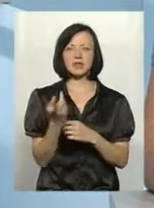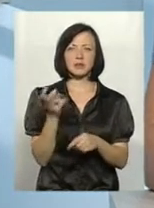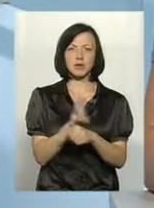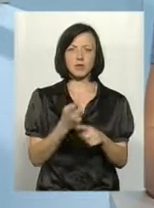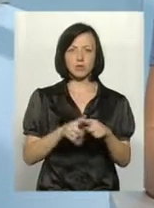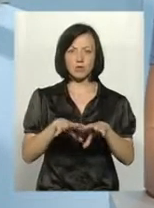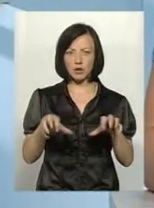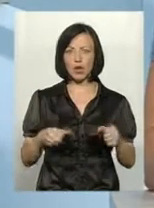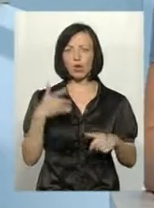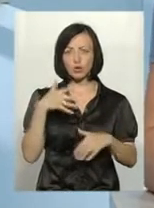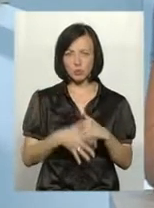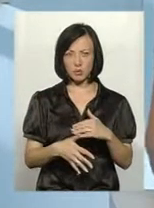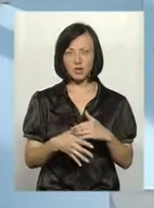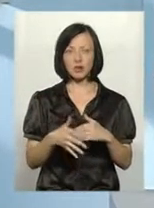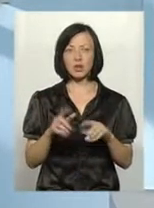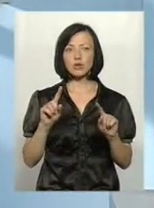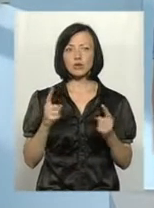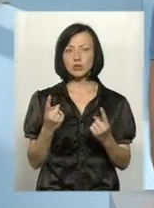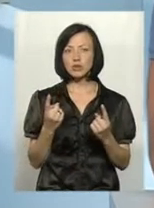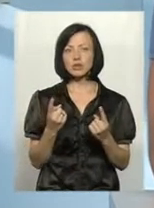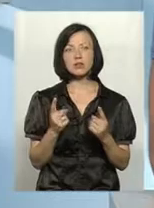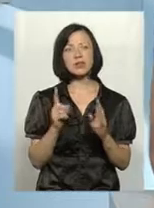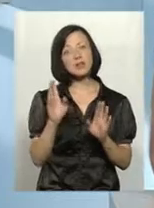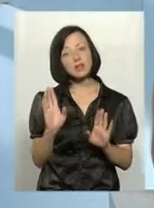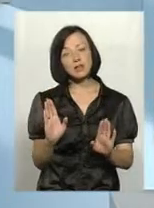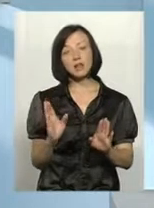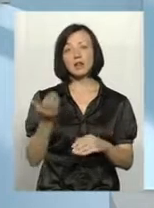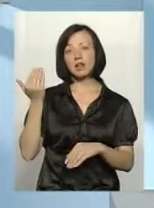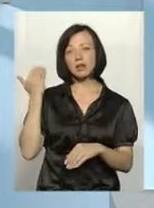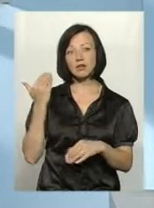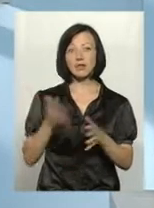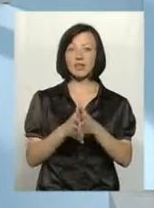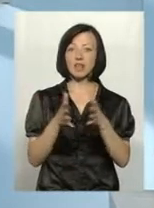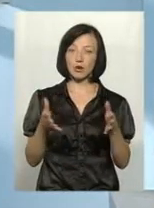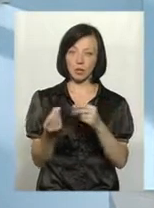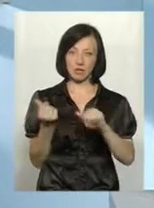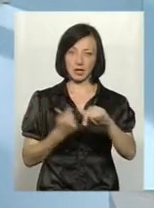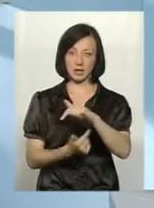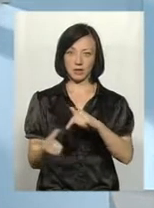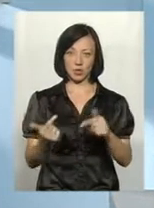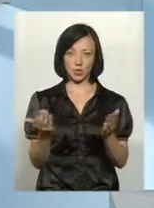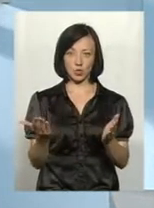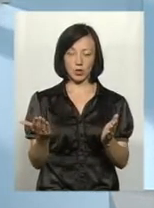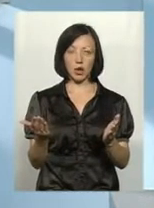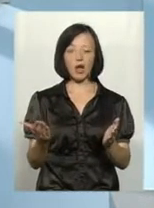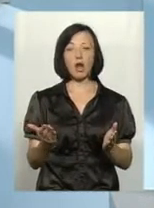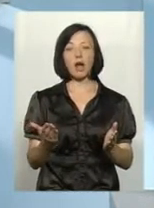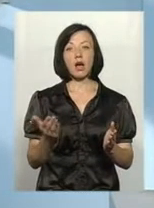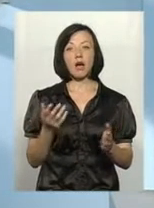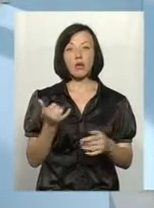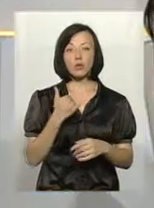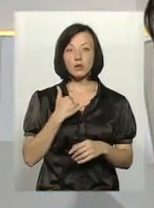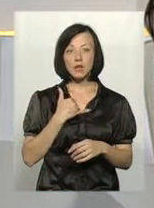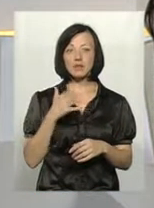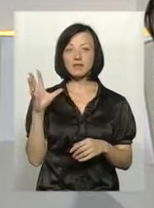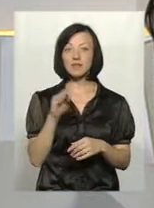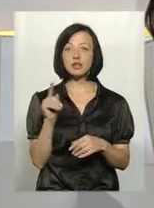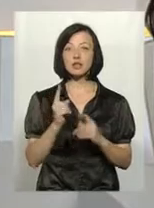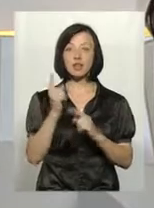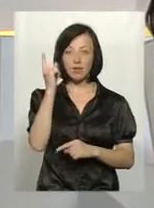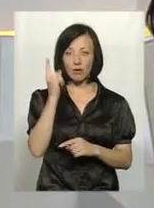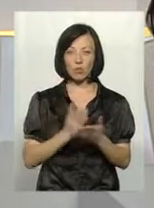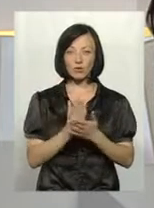посаду? Ну, ми розуміємо, він прийшов з Верховної Ради. До того він прийшов з великого бізнесу. Розумієте? Угу. Тому в нас все, що наверху,